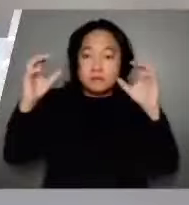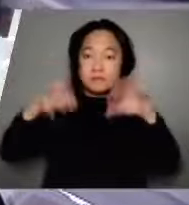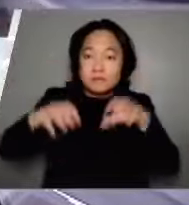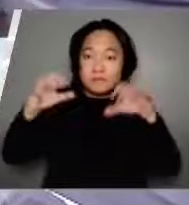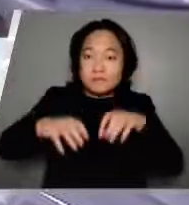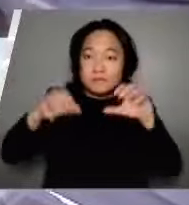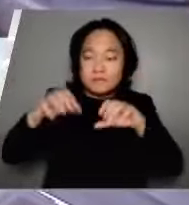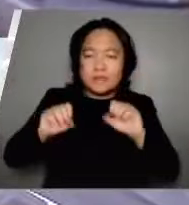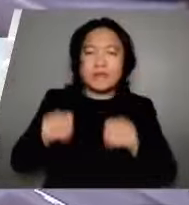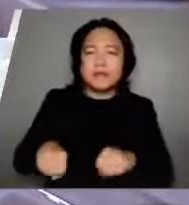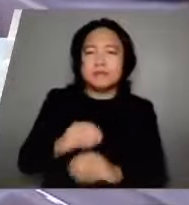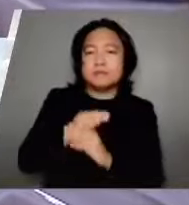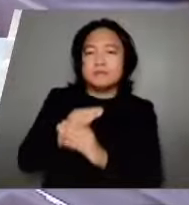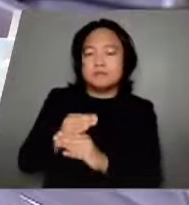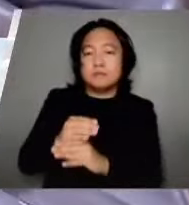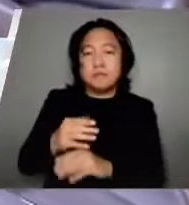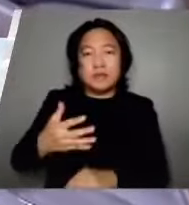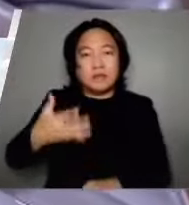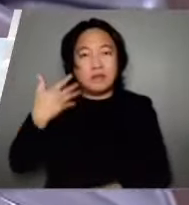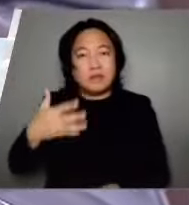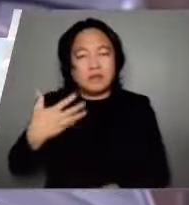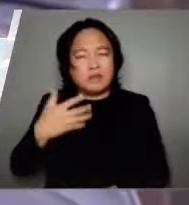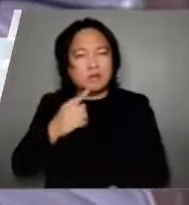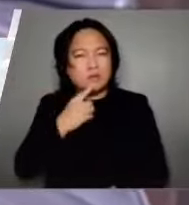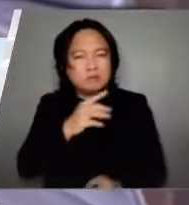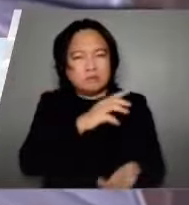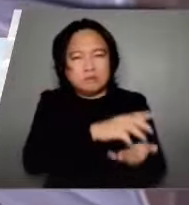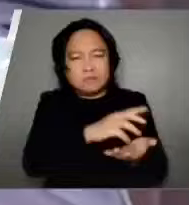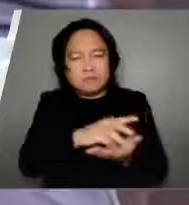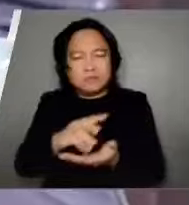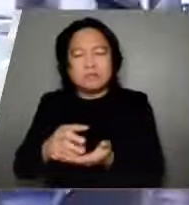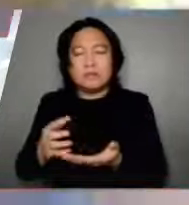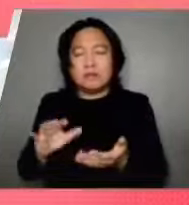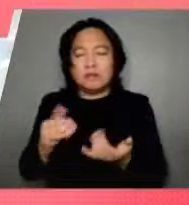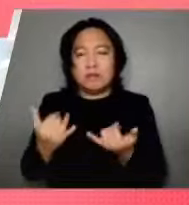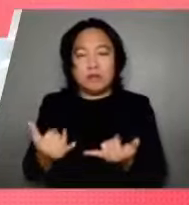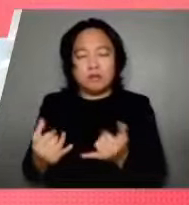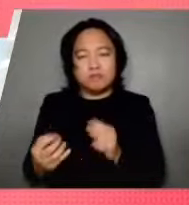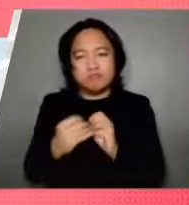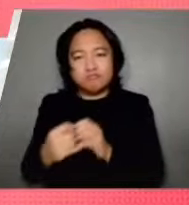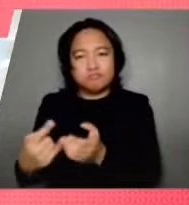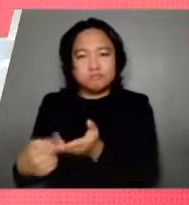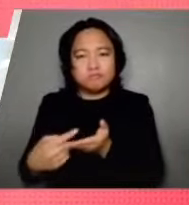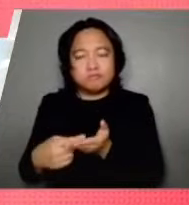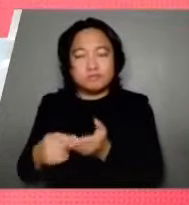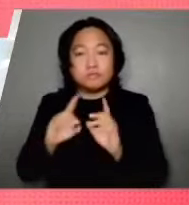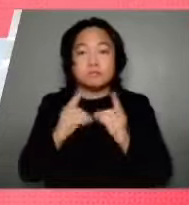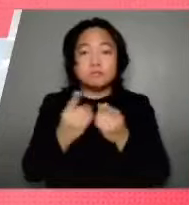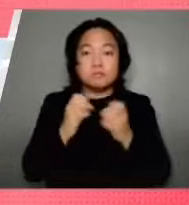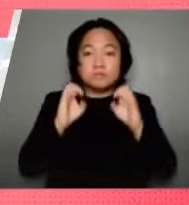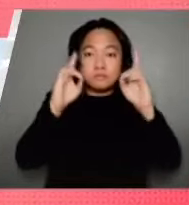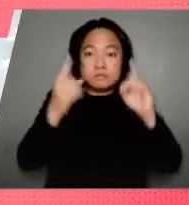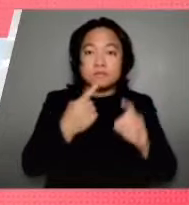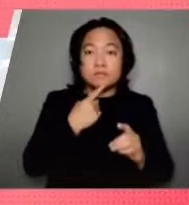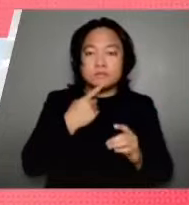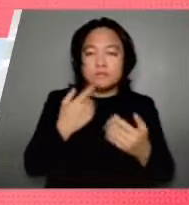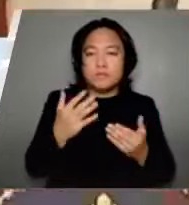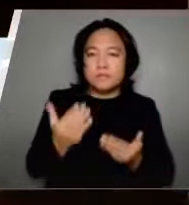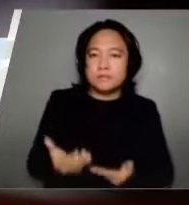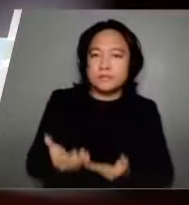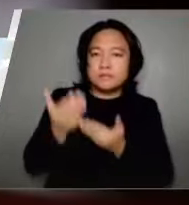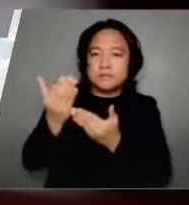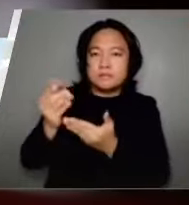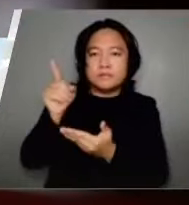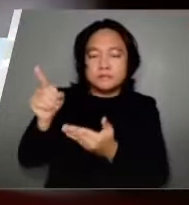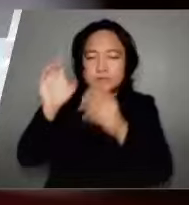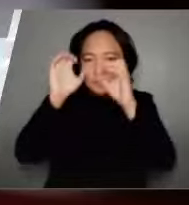saan. Pero tila wala nang dapat pagtalunan dahil kahapon pa sinabi ng DepEd na nagsumiti na sila sa Pangulo ng mas agresibong